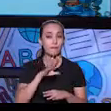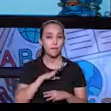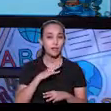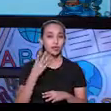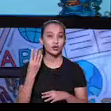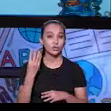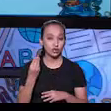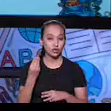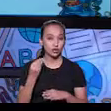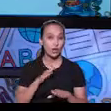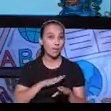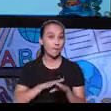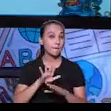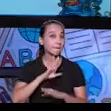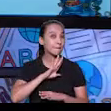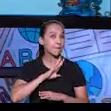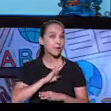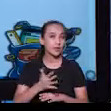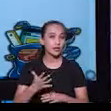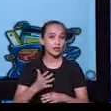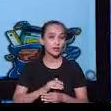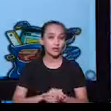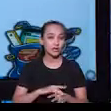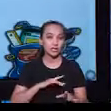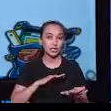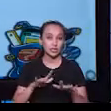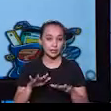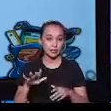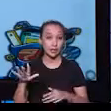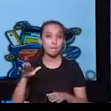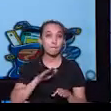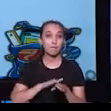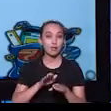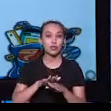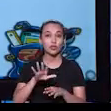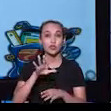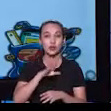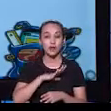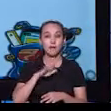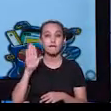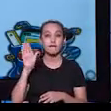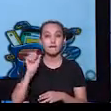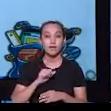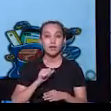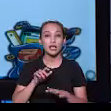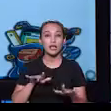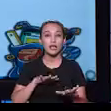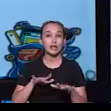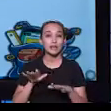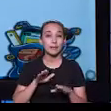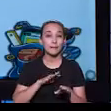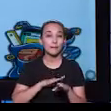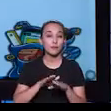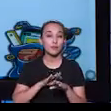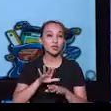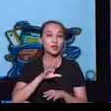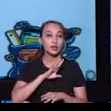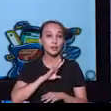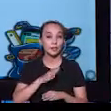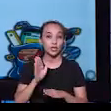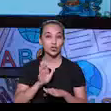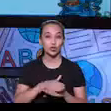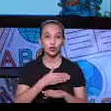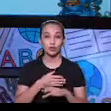действие еще не совершилось. Харакят баджаральды, ва харакят хале